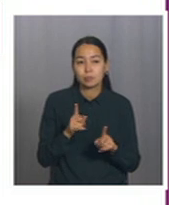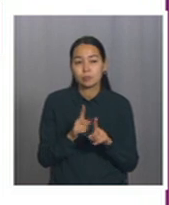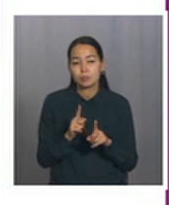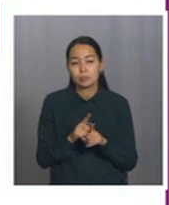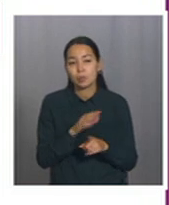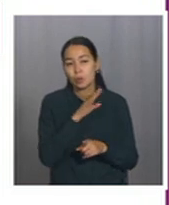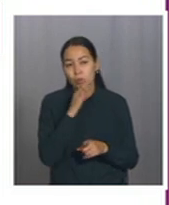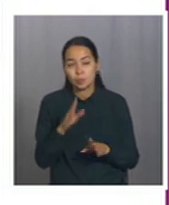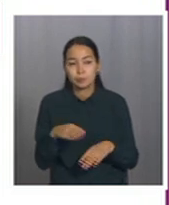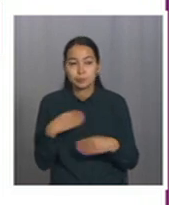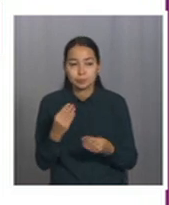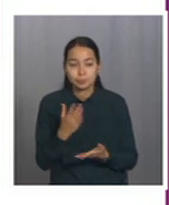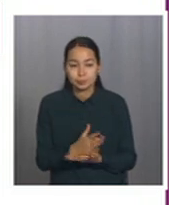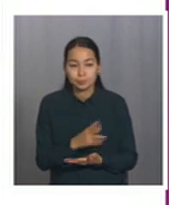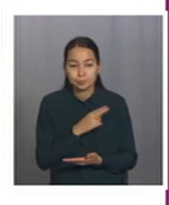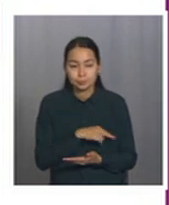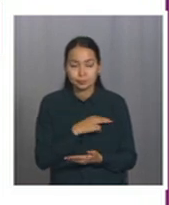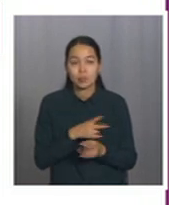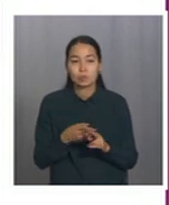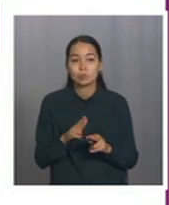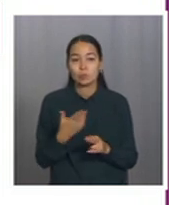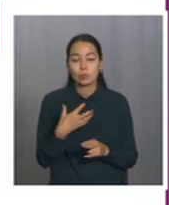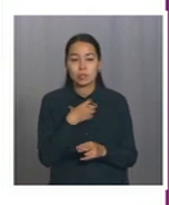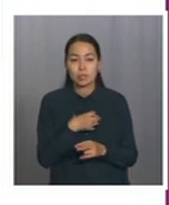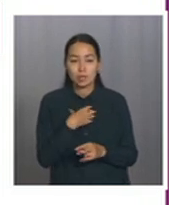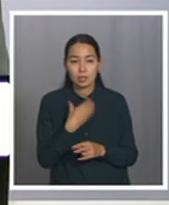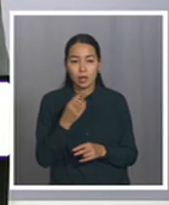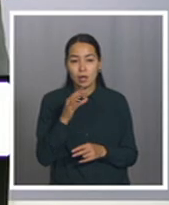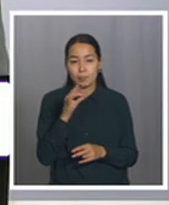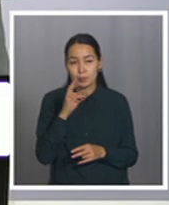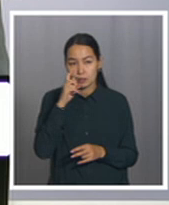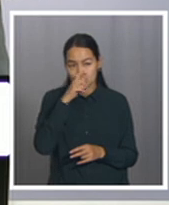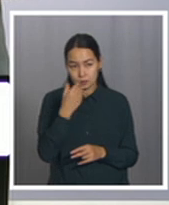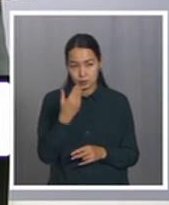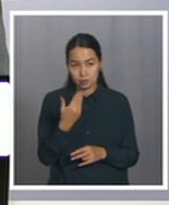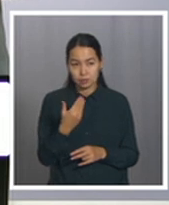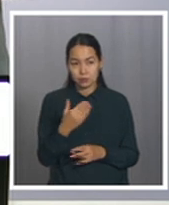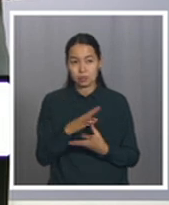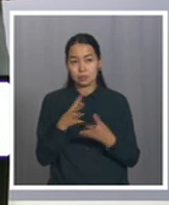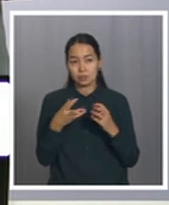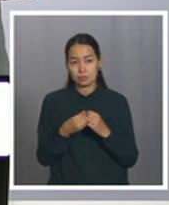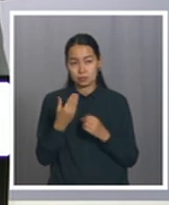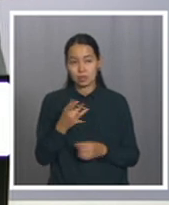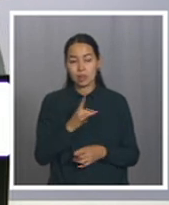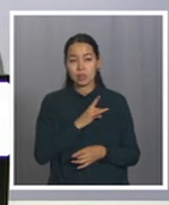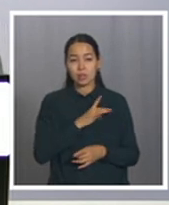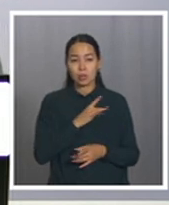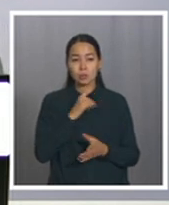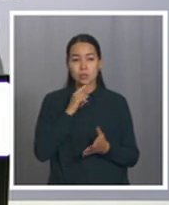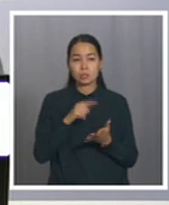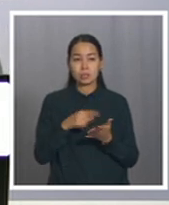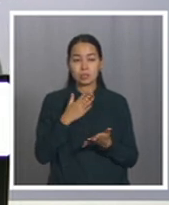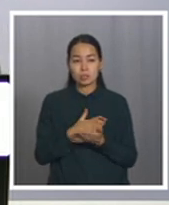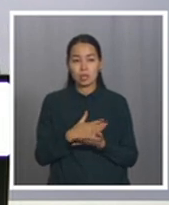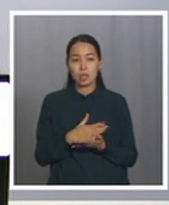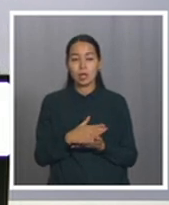көшіреді. Сол негізінде амин қышқылдардың реттілігі нәтижесінде нәру түзіледі. Тасымалдаушы